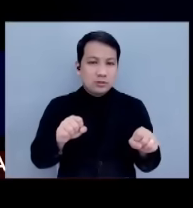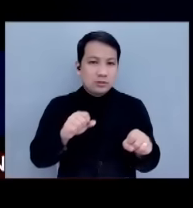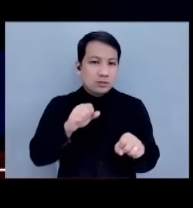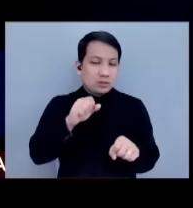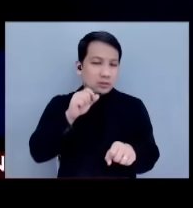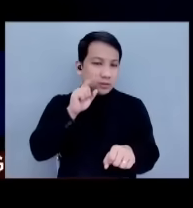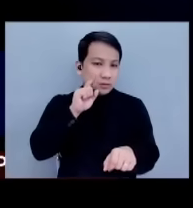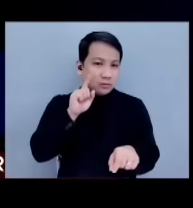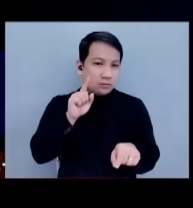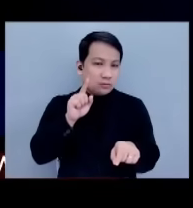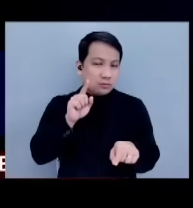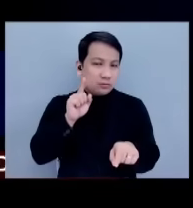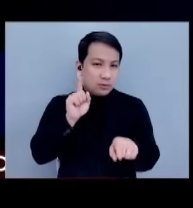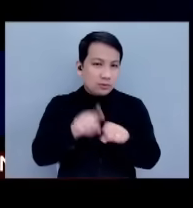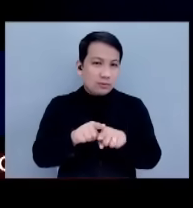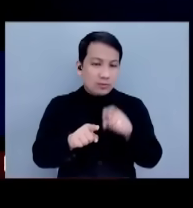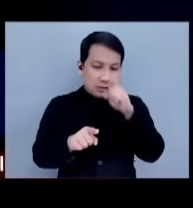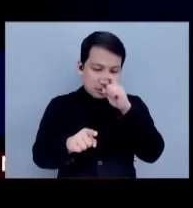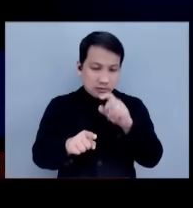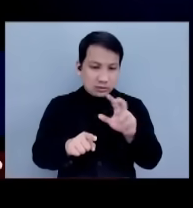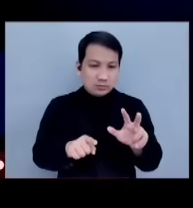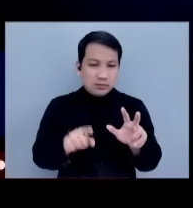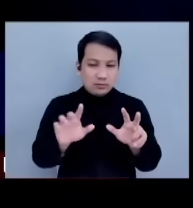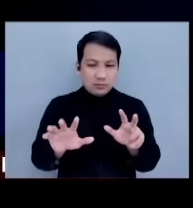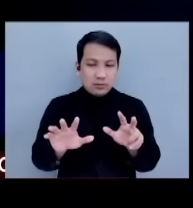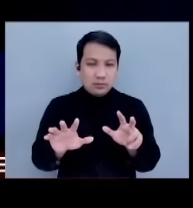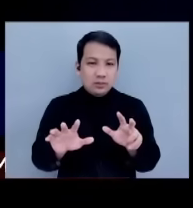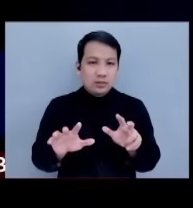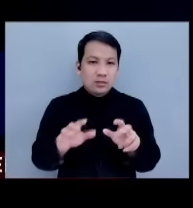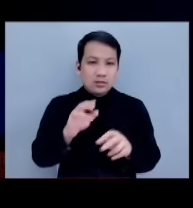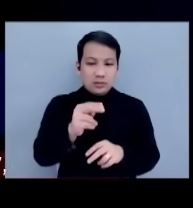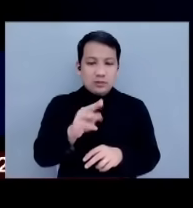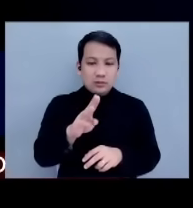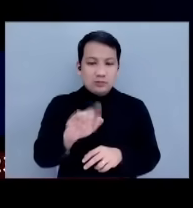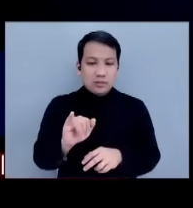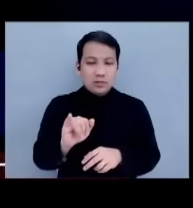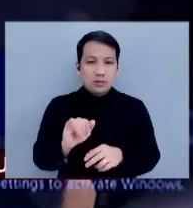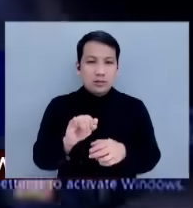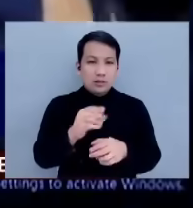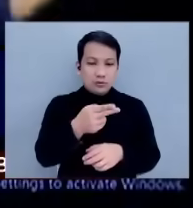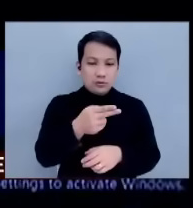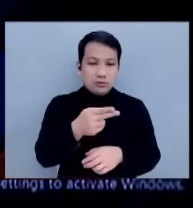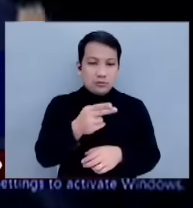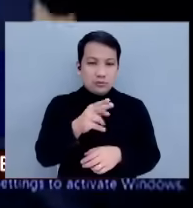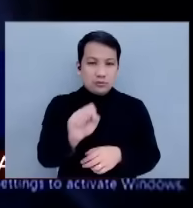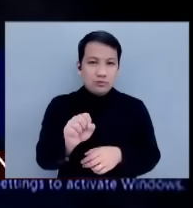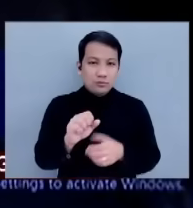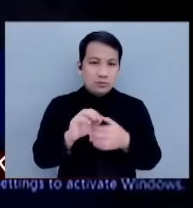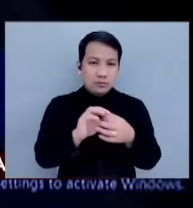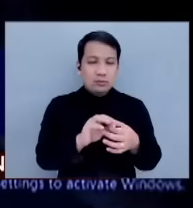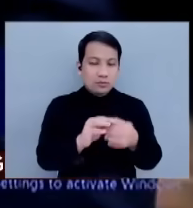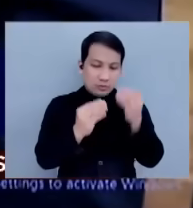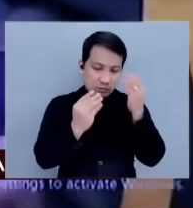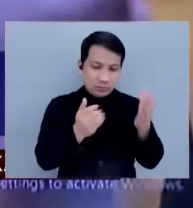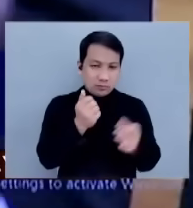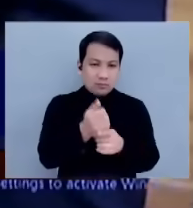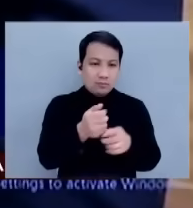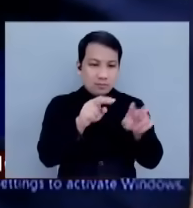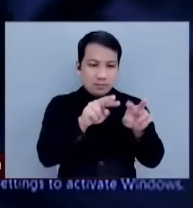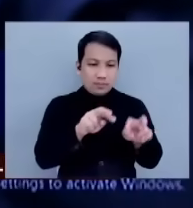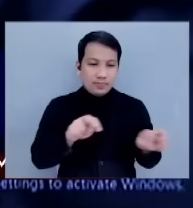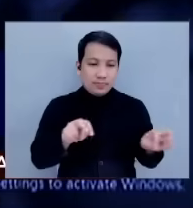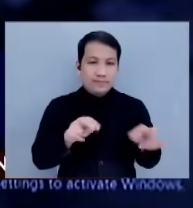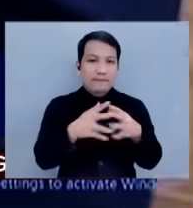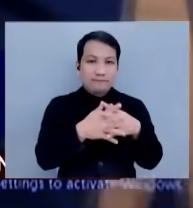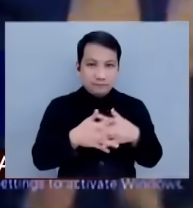5 at 3. Nakipagtulungan ng NBI sa US Homeland Security Investigations. Lumalabas sa pagsisiyasat ng mga Amerikano